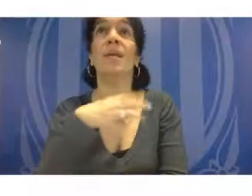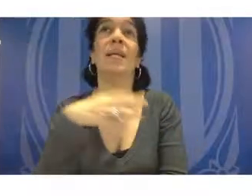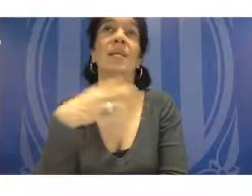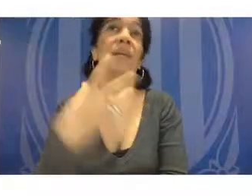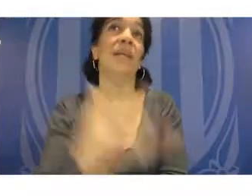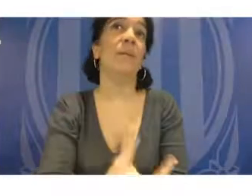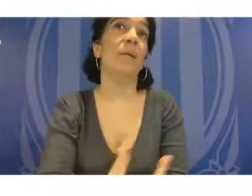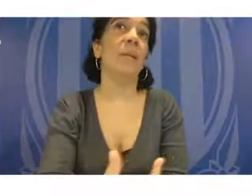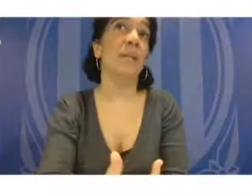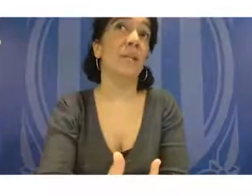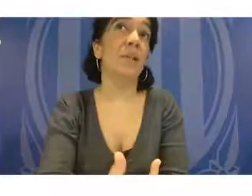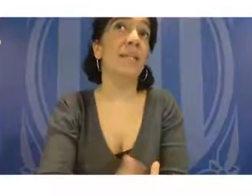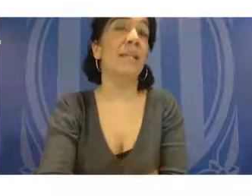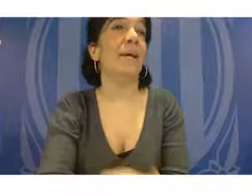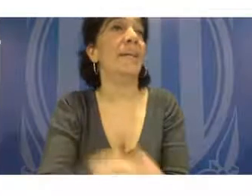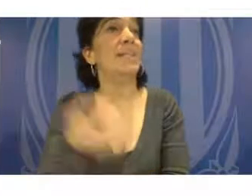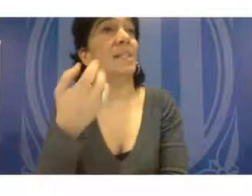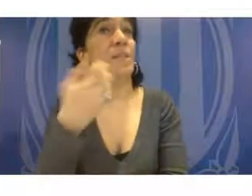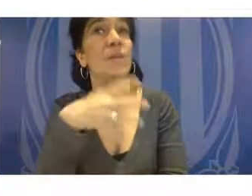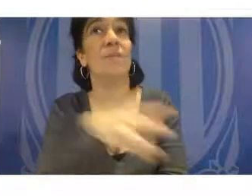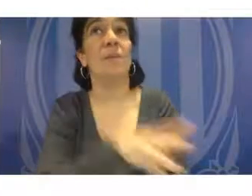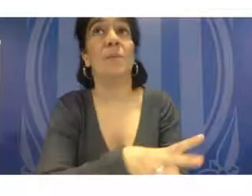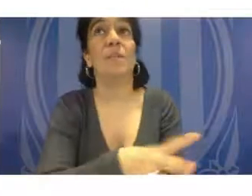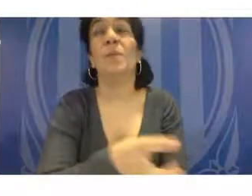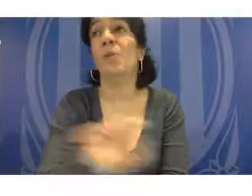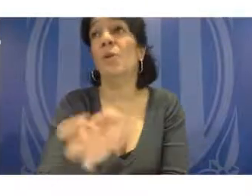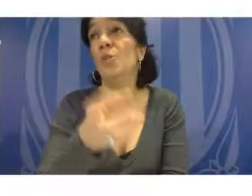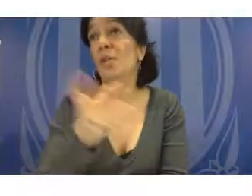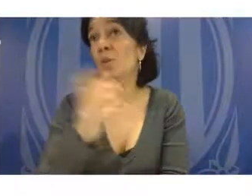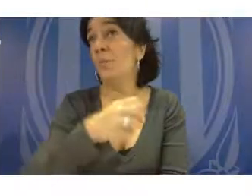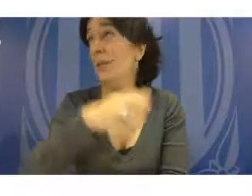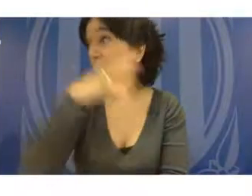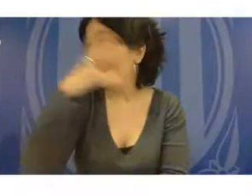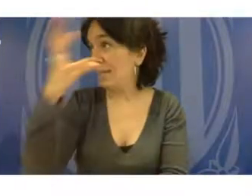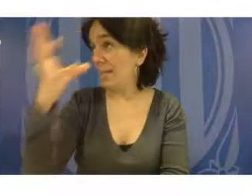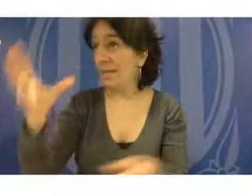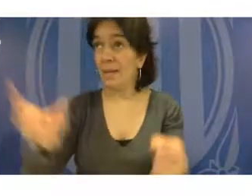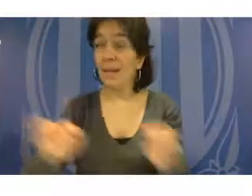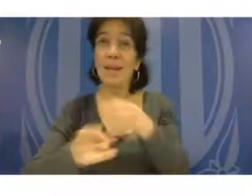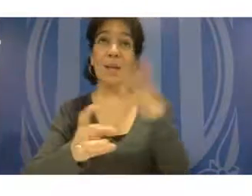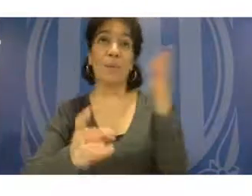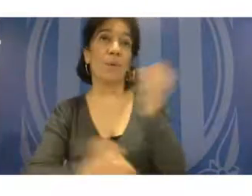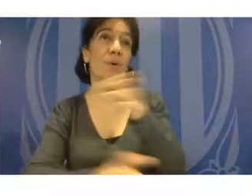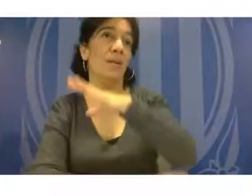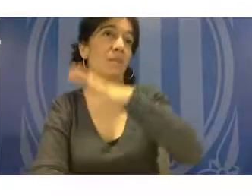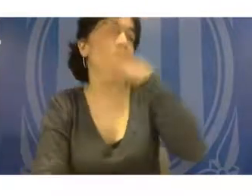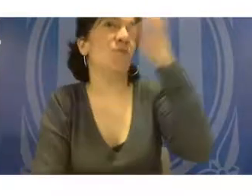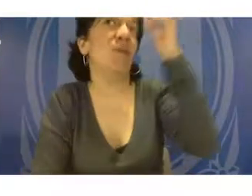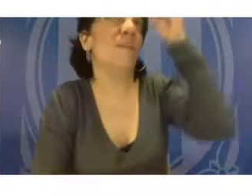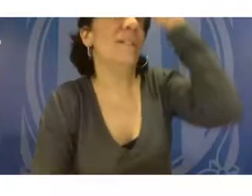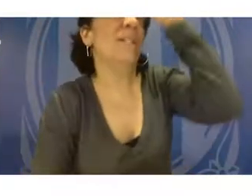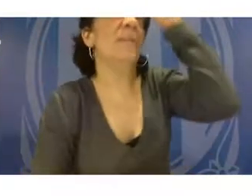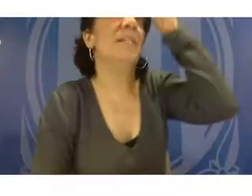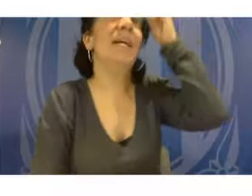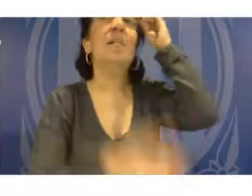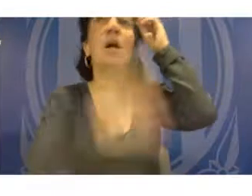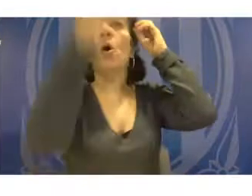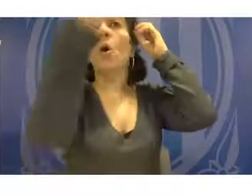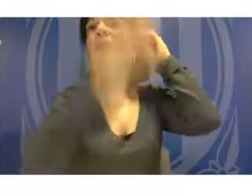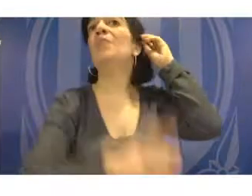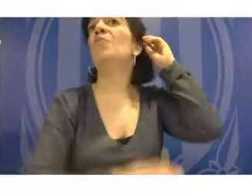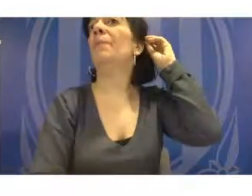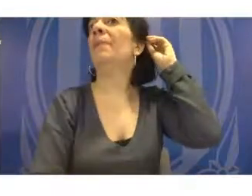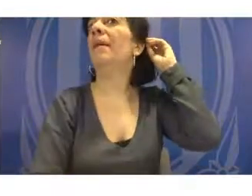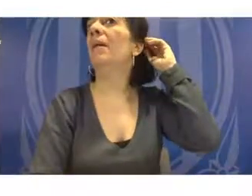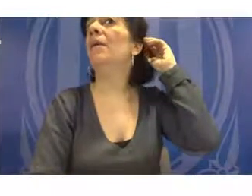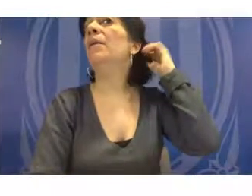una manera diferent de veure el territori, de vegades ens ajuden fenòmens meteorològics com tempestes que provoquen uns fenòmens especials, o